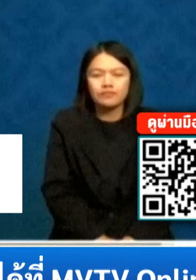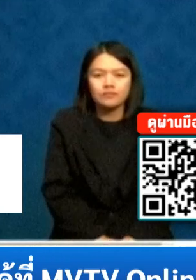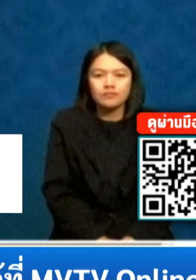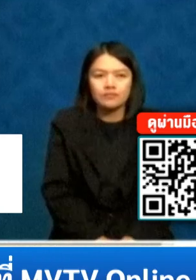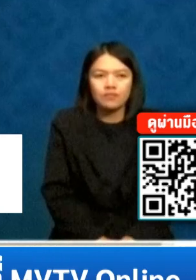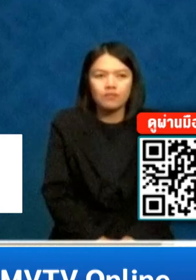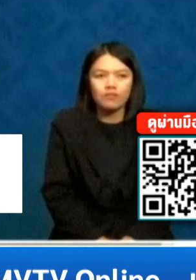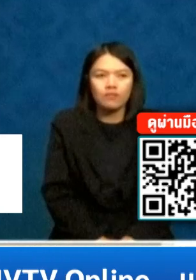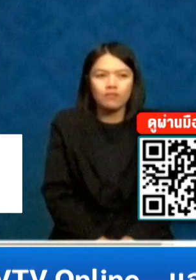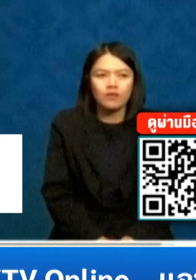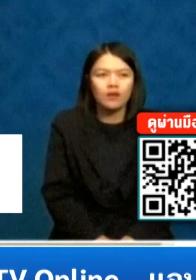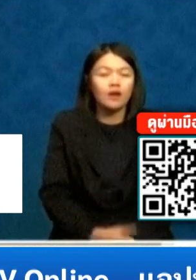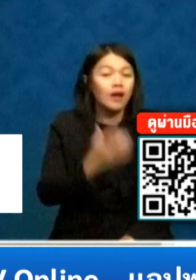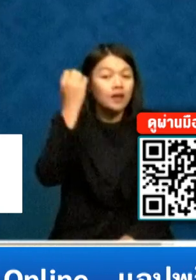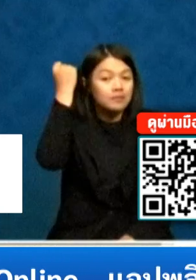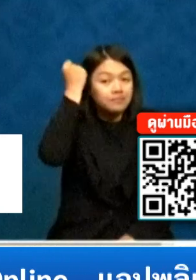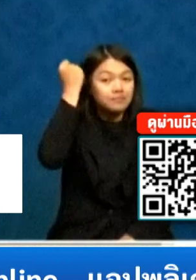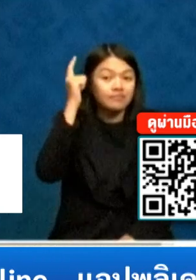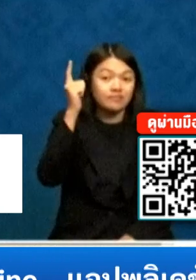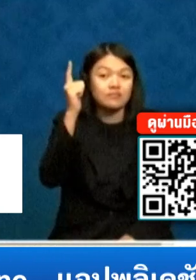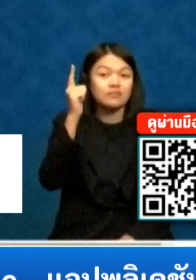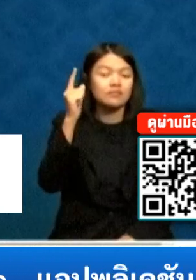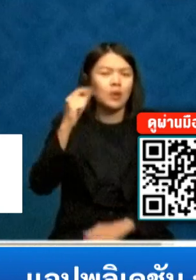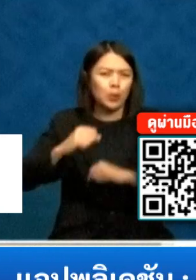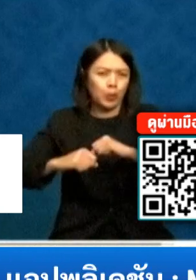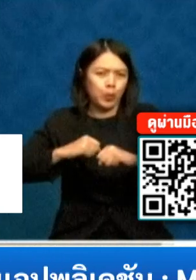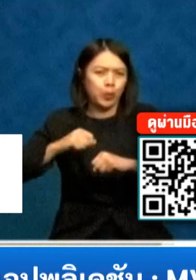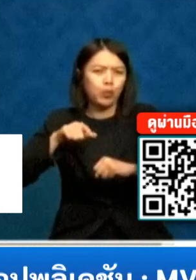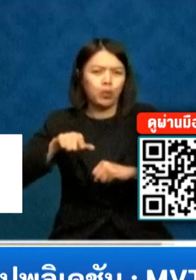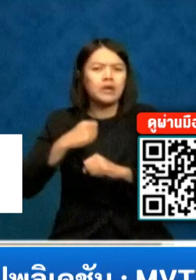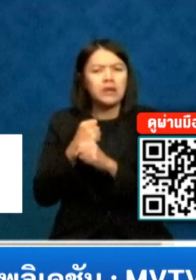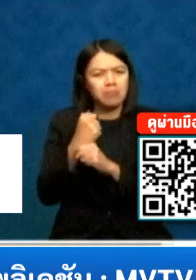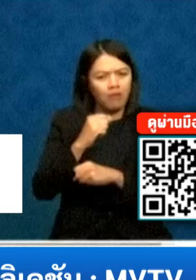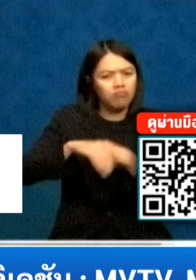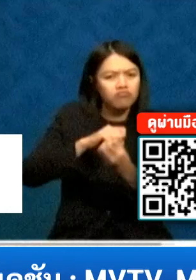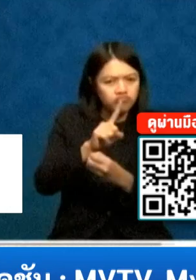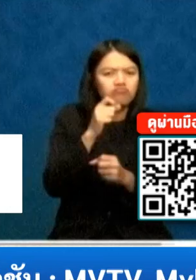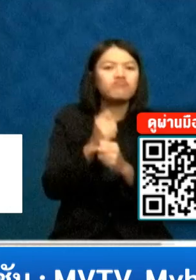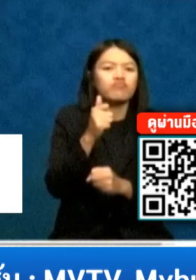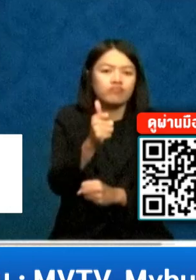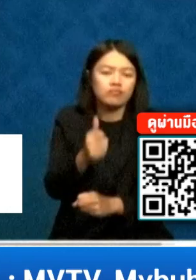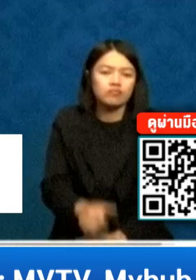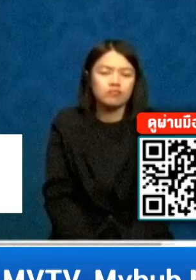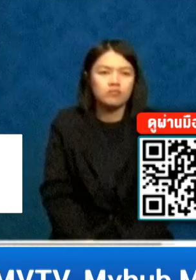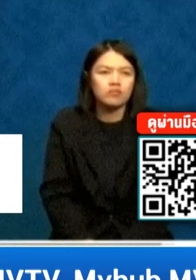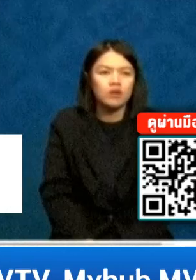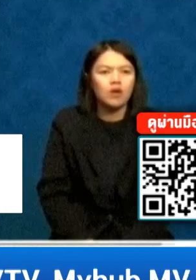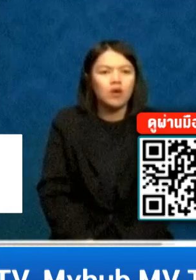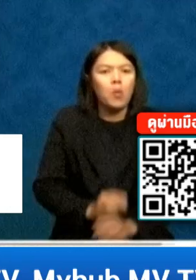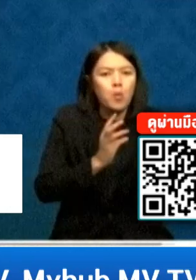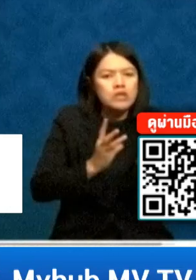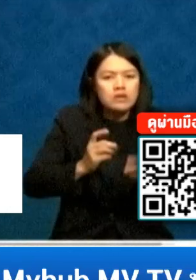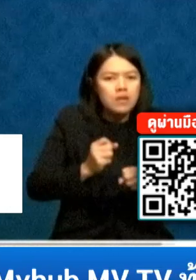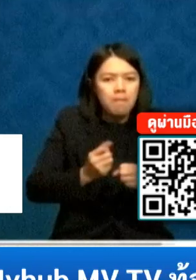แต่ผมเชื่อว่าแพรทองทานคนหนุ่มคนสาวเนี่ยก็จะมารีบสร้างเศรษฐกิจวิธีการแรกก็คือท